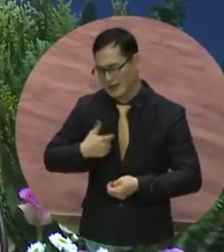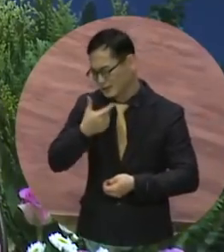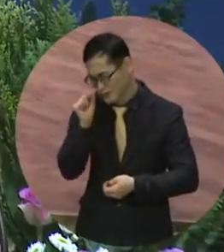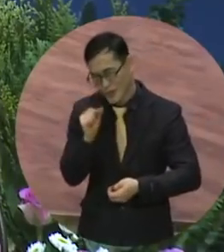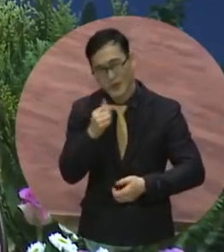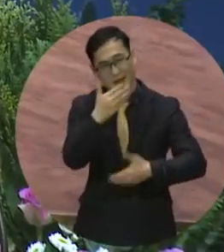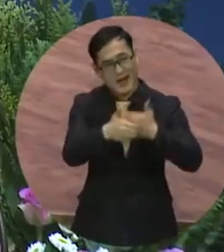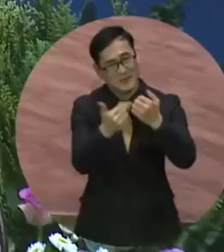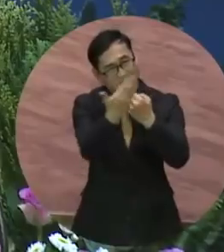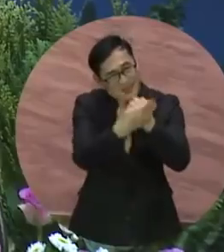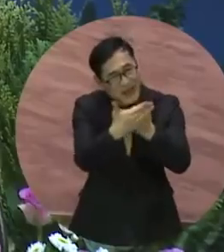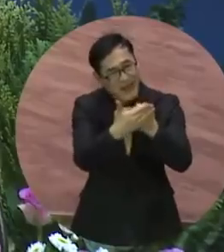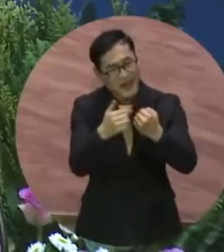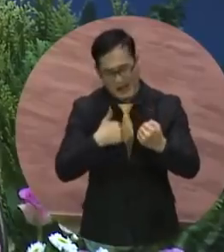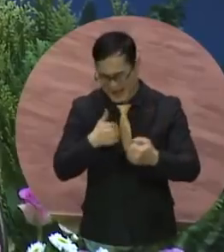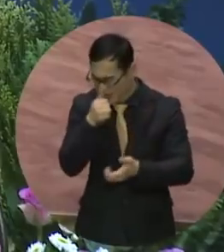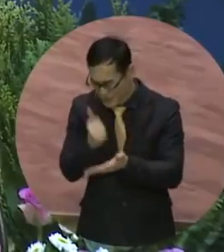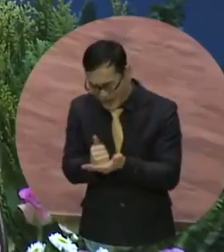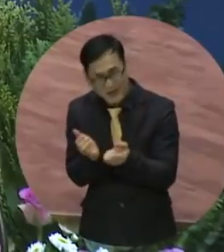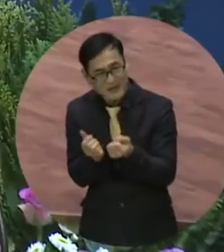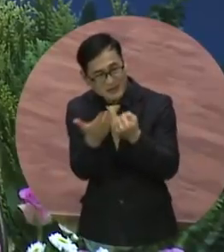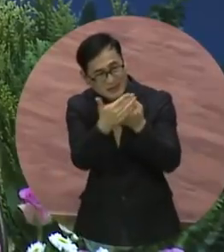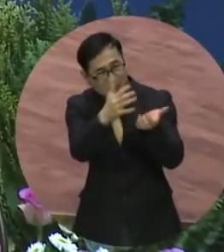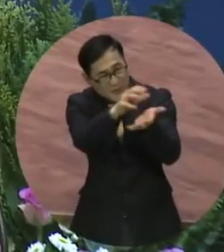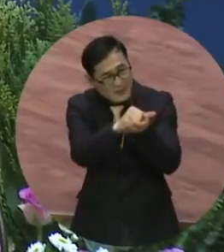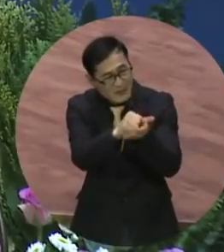내가 무능했어. 좀 나중심이에요.